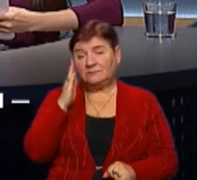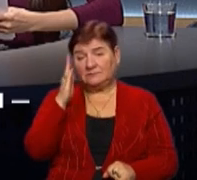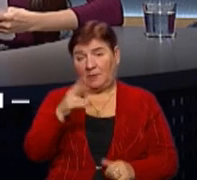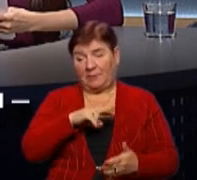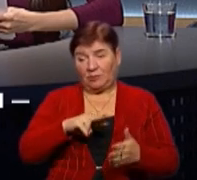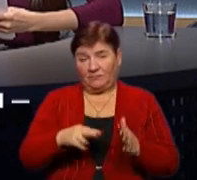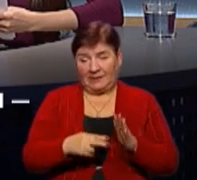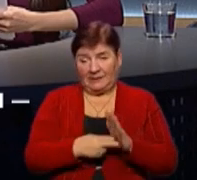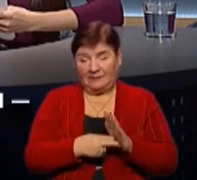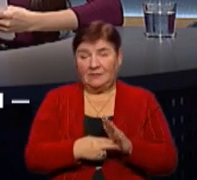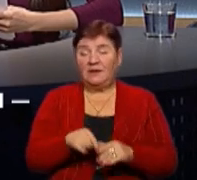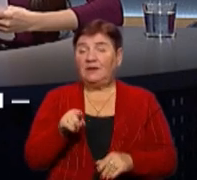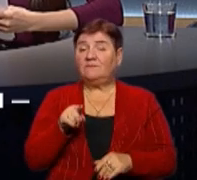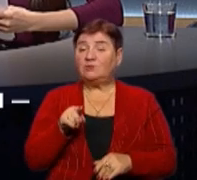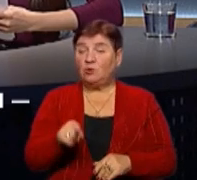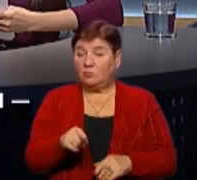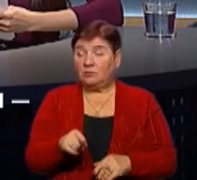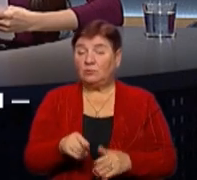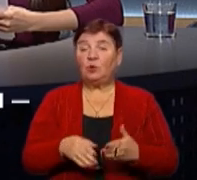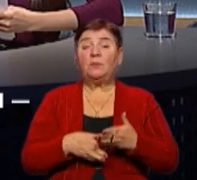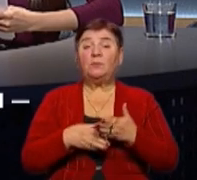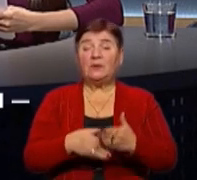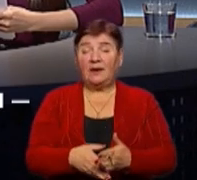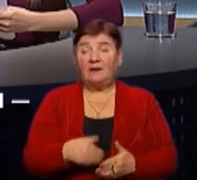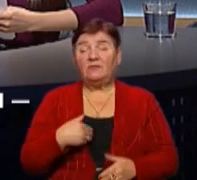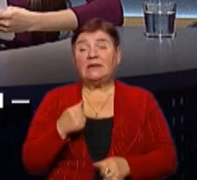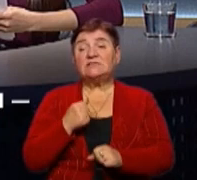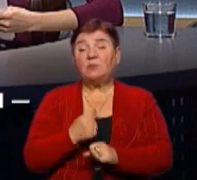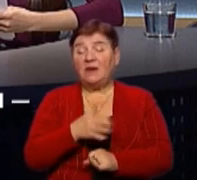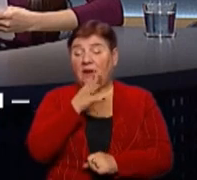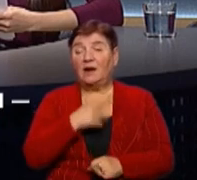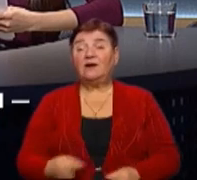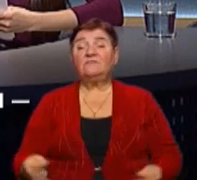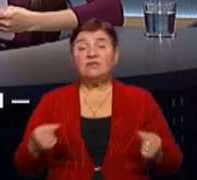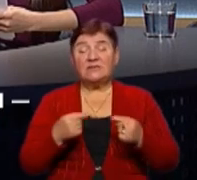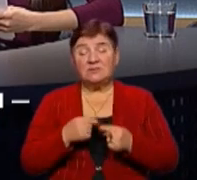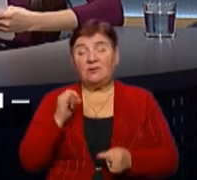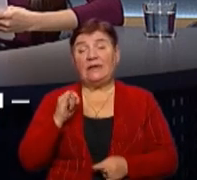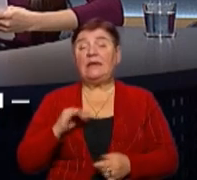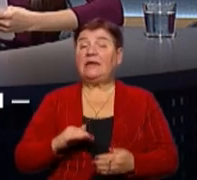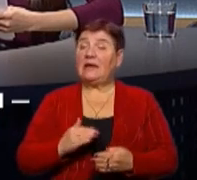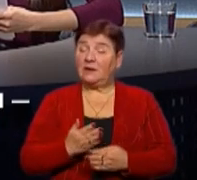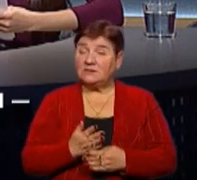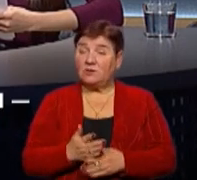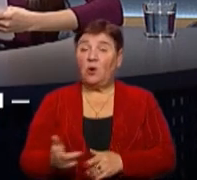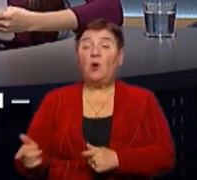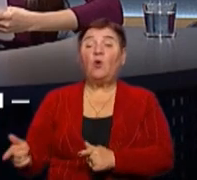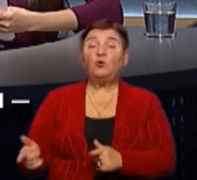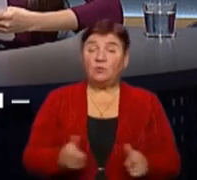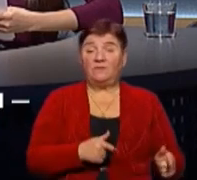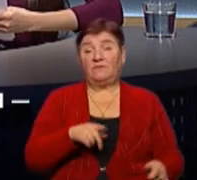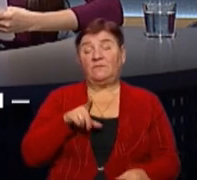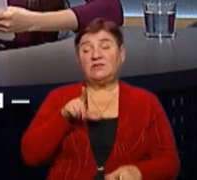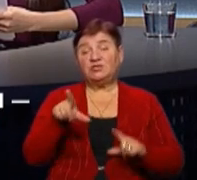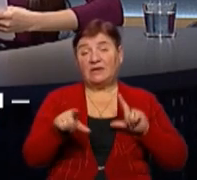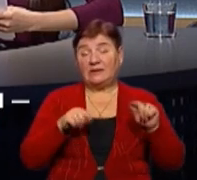стратегічного планування. І в цьому вона нам допомогла, тому що вона зробила це вчасно і достатньо якісно. Готові вони виїжджати з